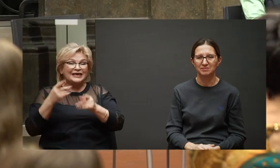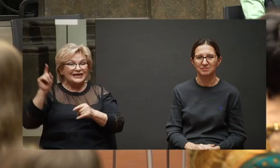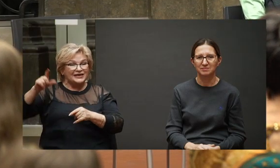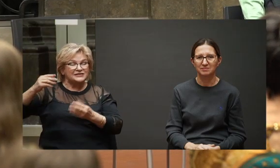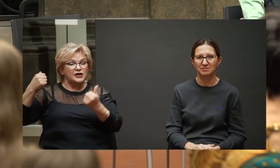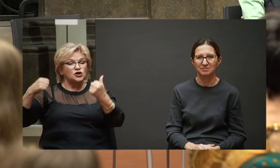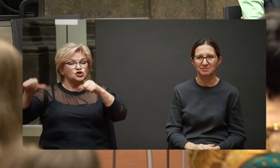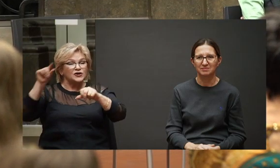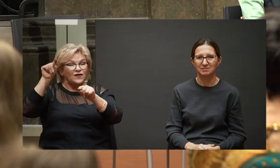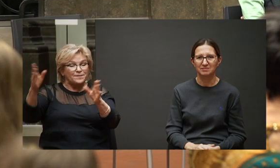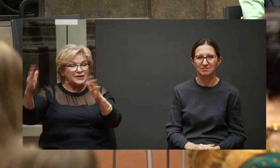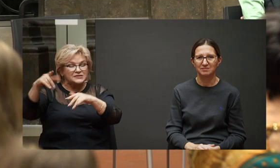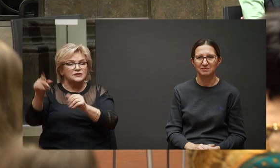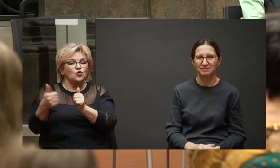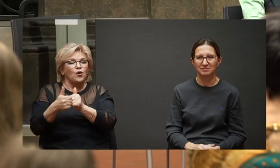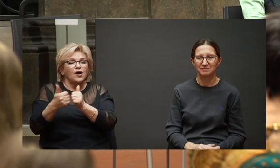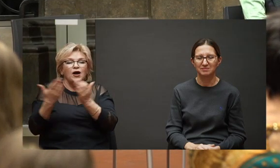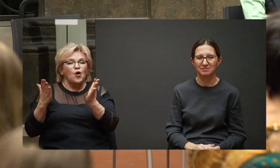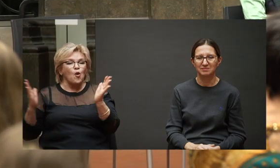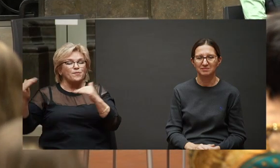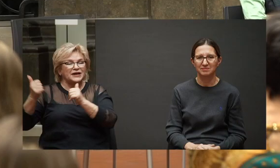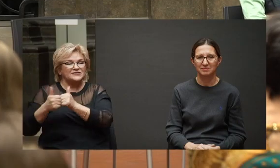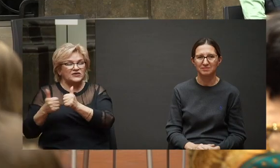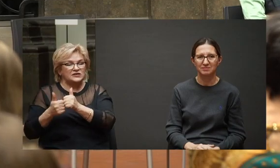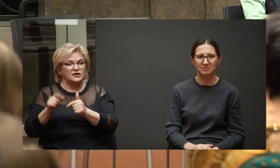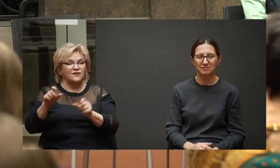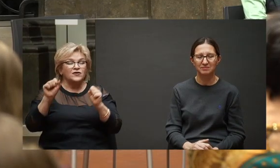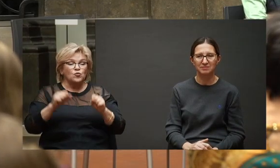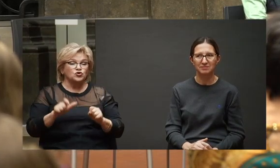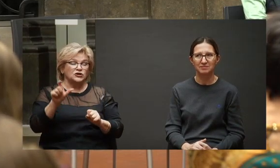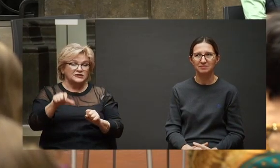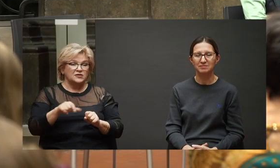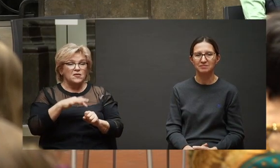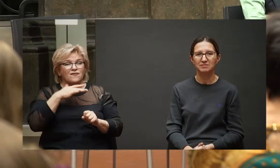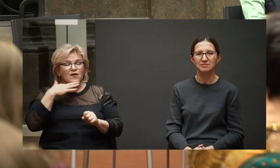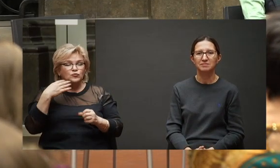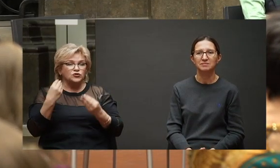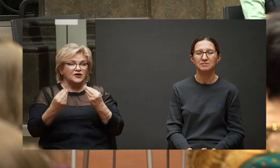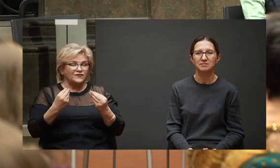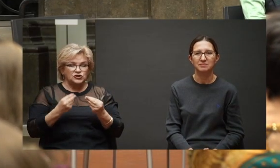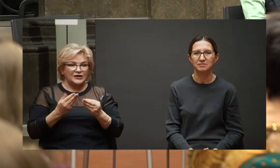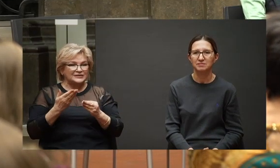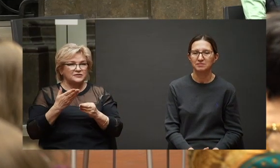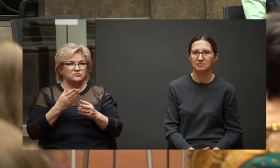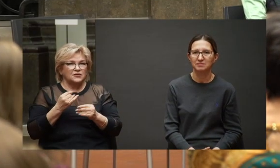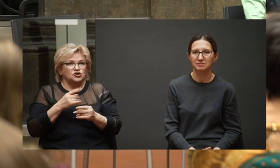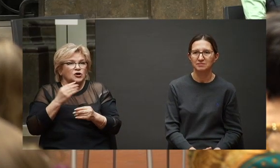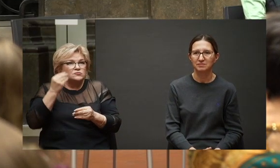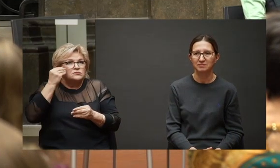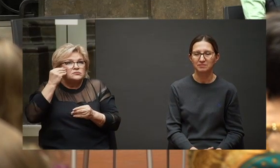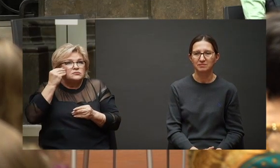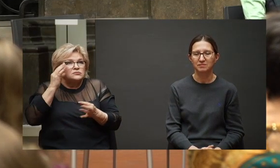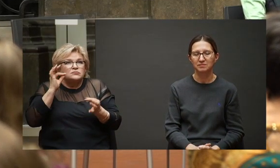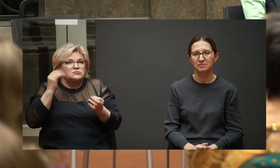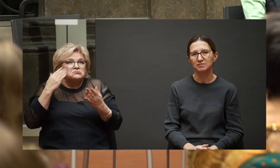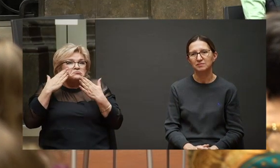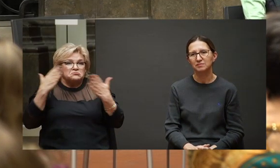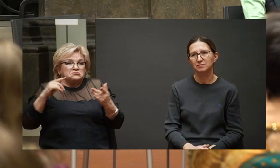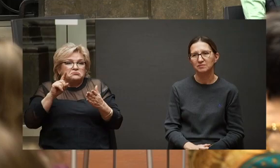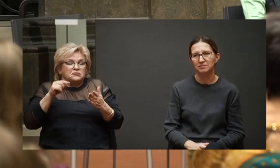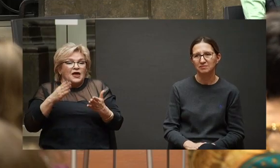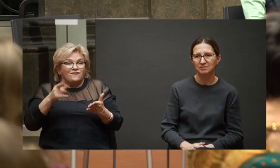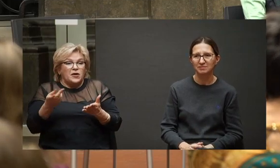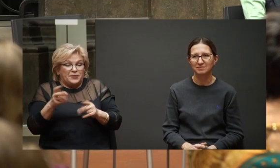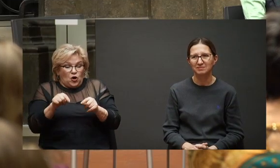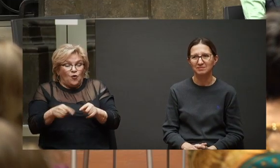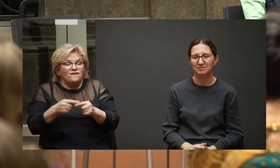то у какого произведения? То есть вы можете себе действительно во многих вещах не совсем отдавать отчет, да, когда вы приходите и что-то... В